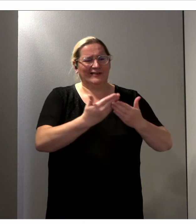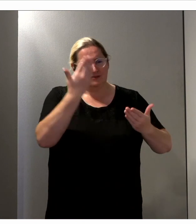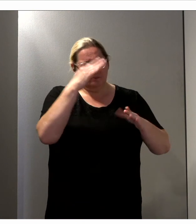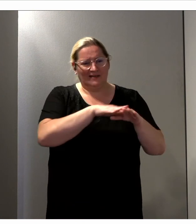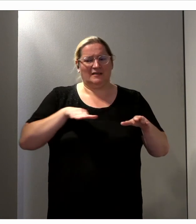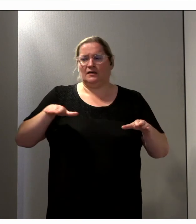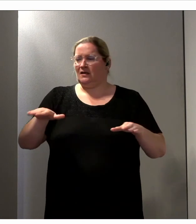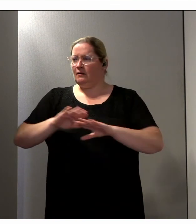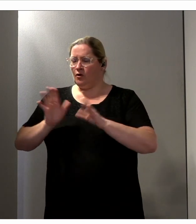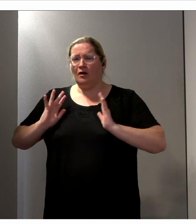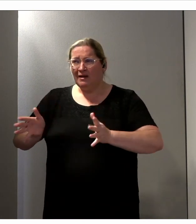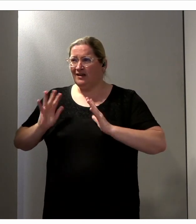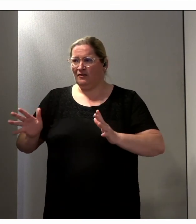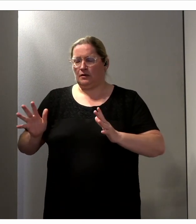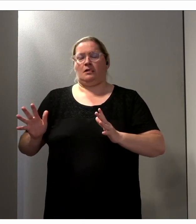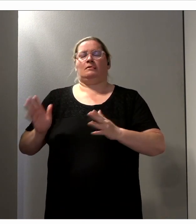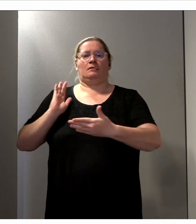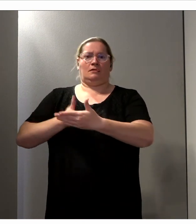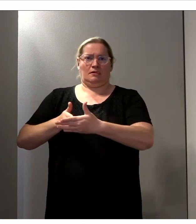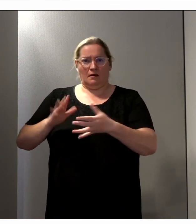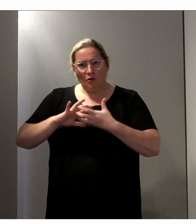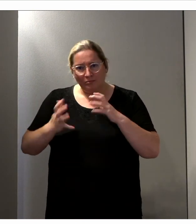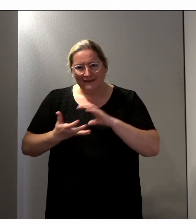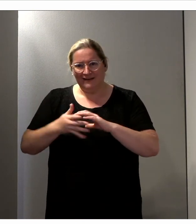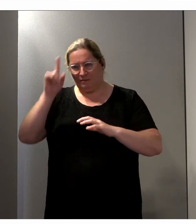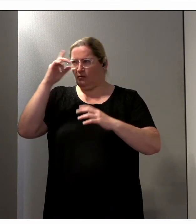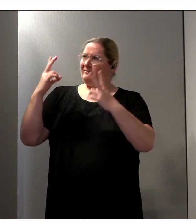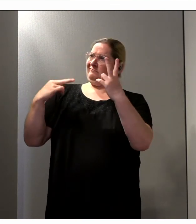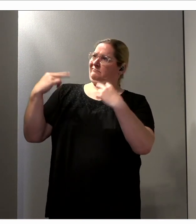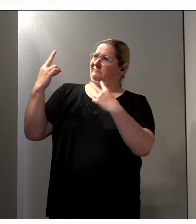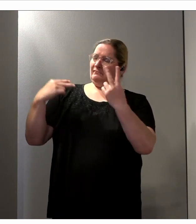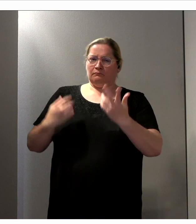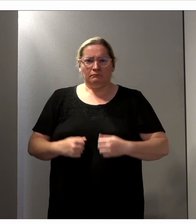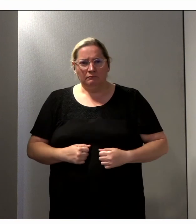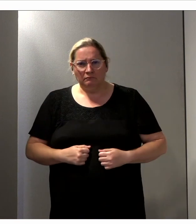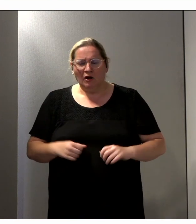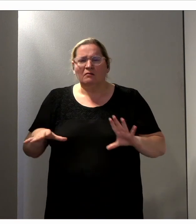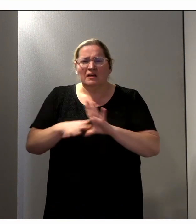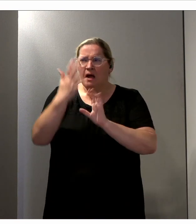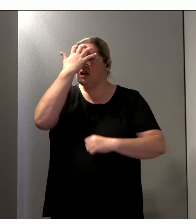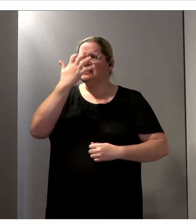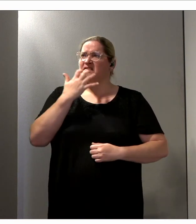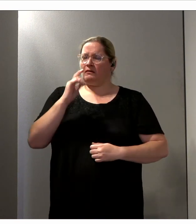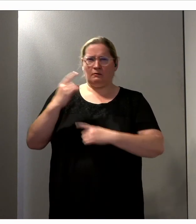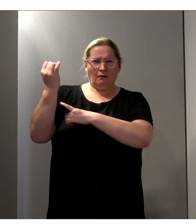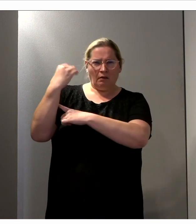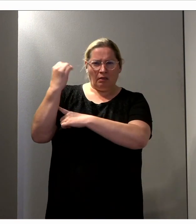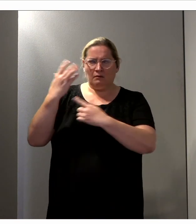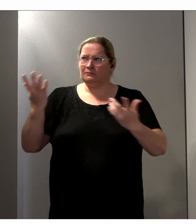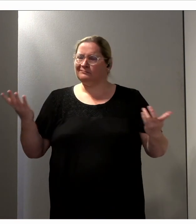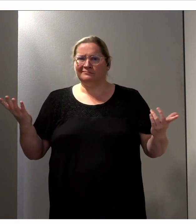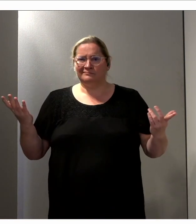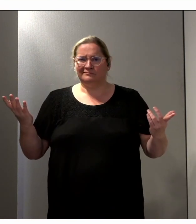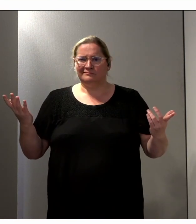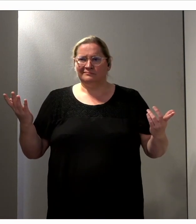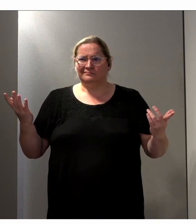On n'est plus considéré, on n'est plus vraiment pris au sérieux. On a toujours